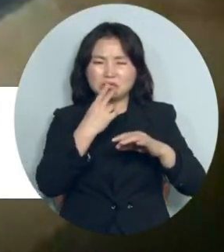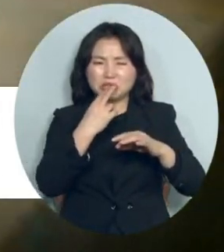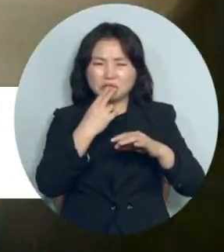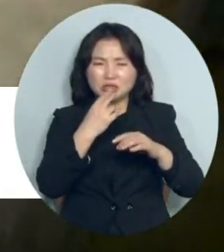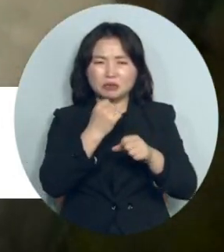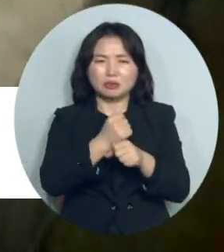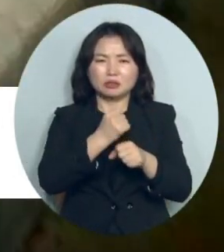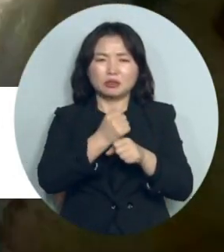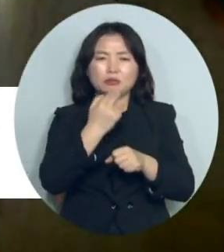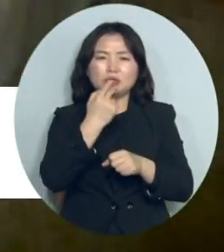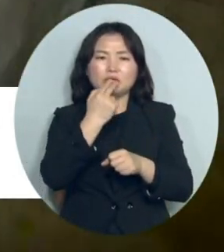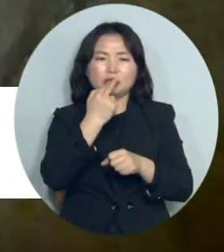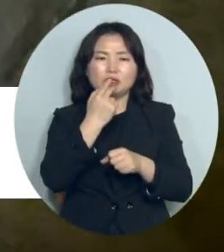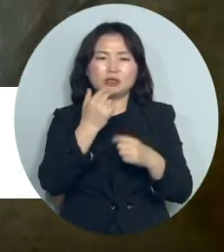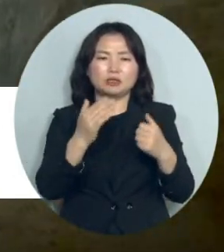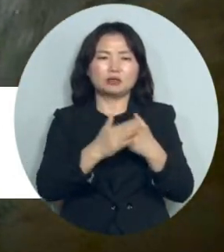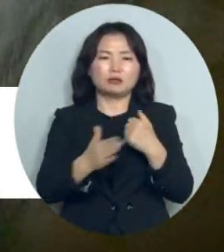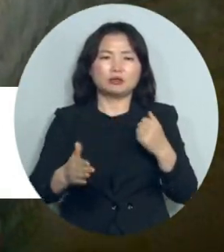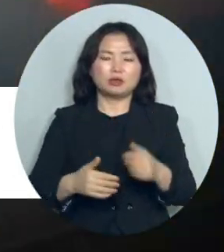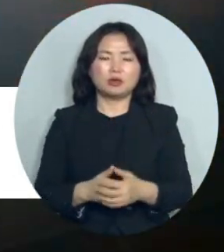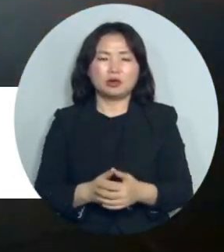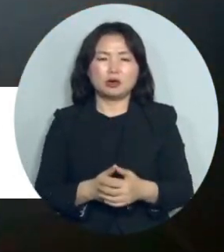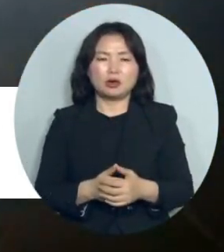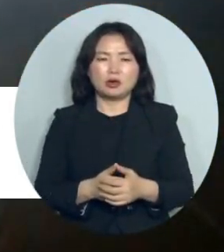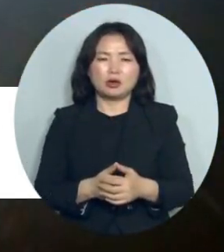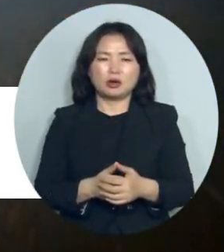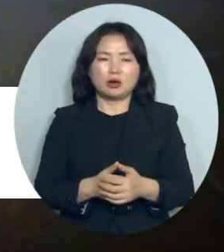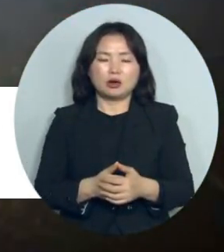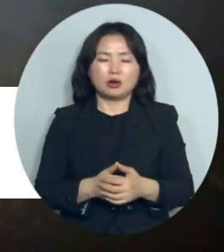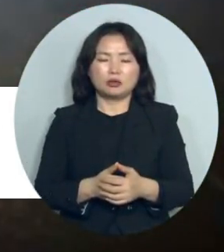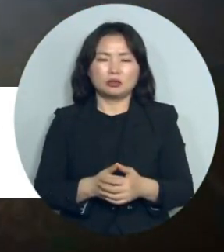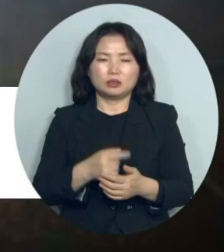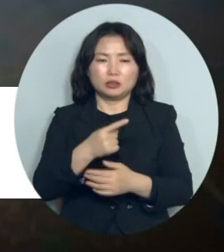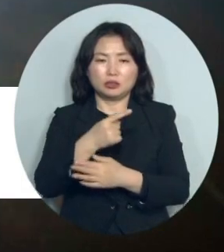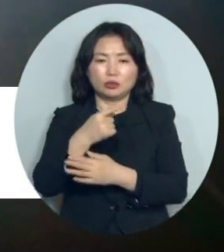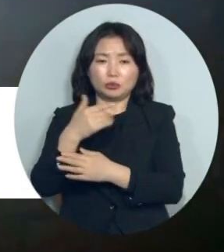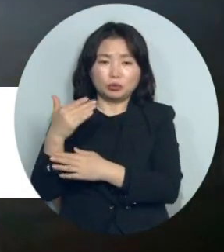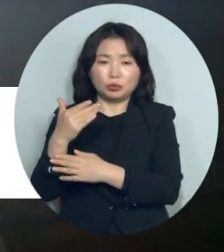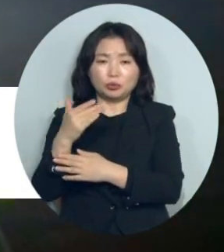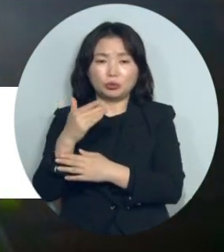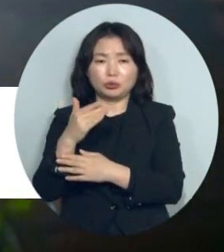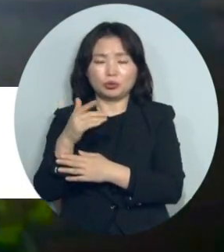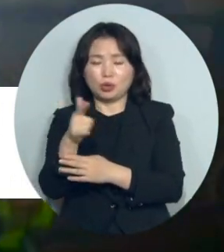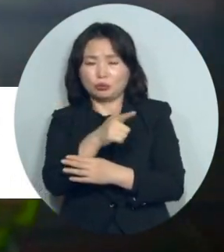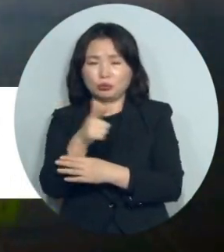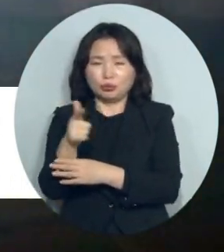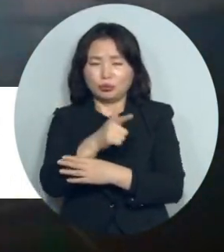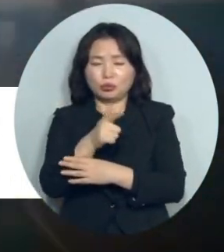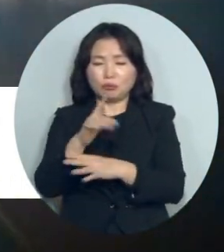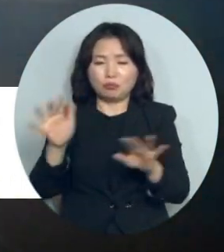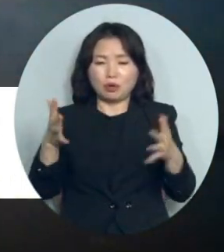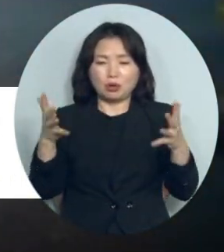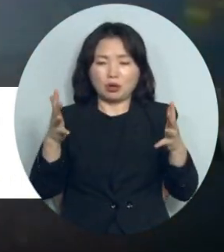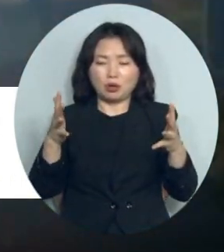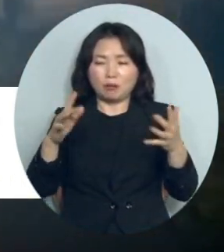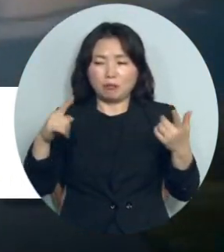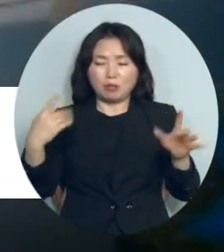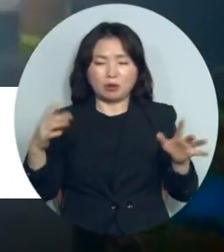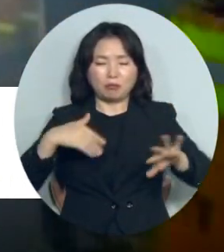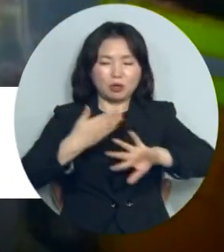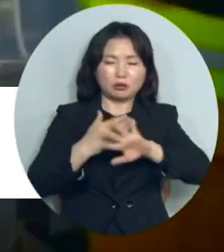제조업 공장 이라고 어 어 기능도 있는것 같고 회원들이 불 꺼 다 갖추고 가량 아껴